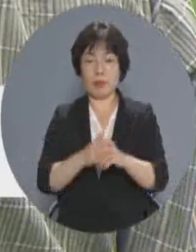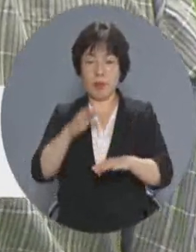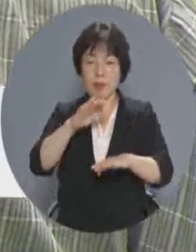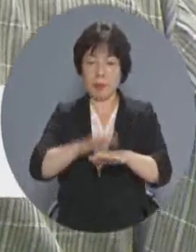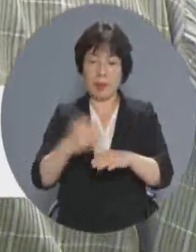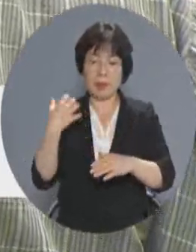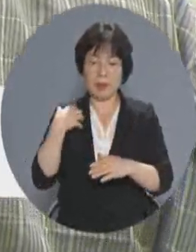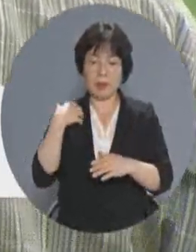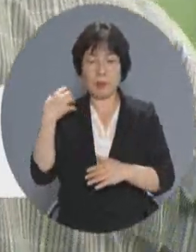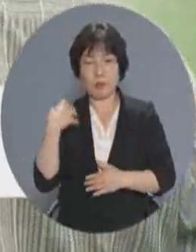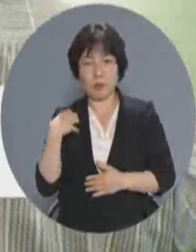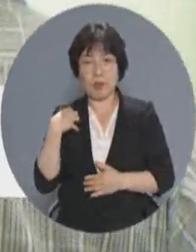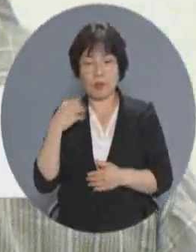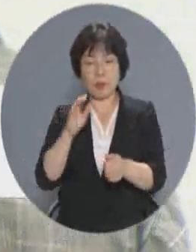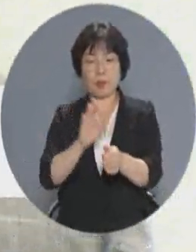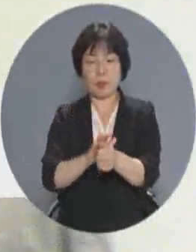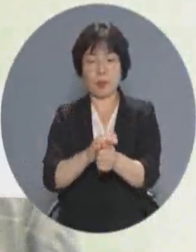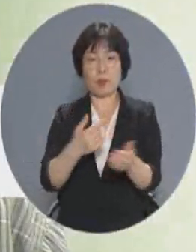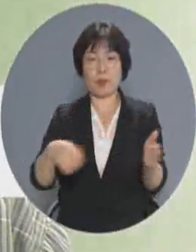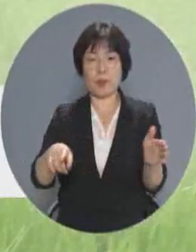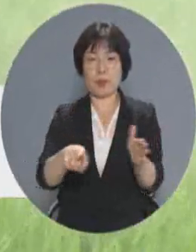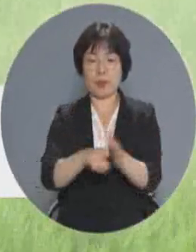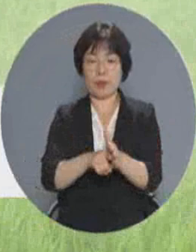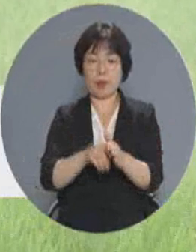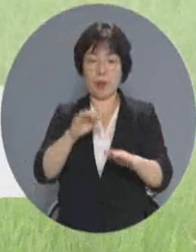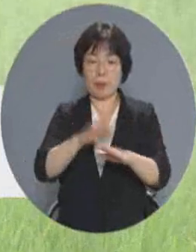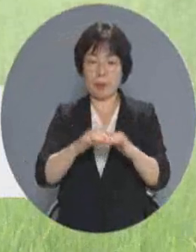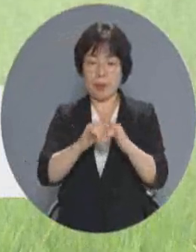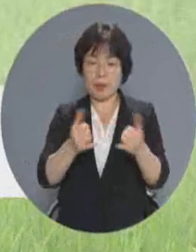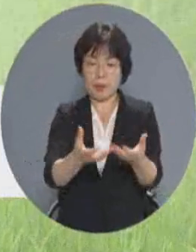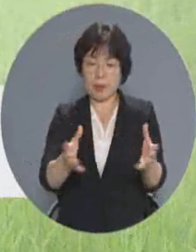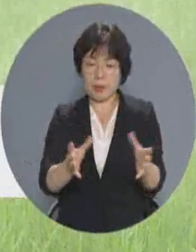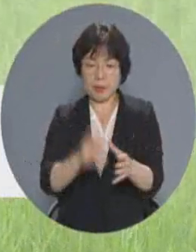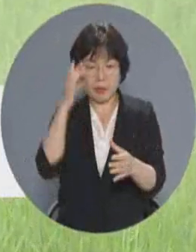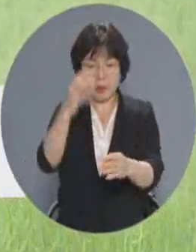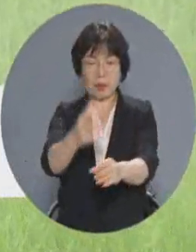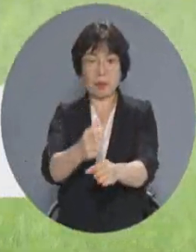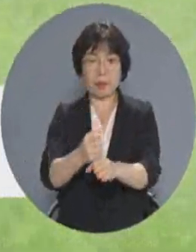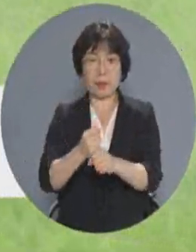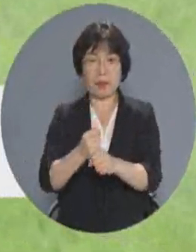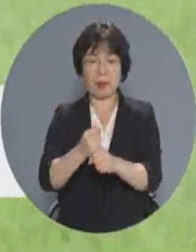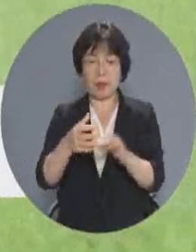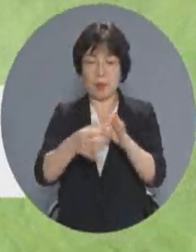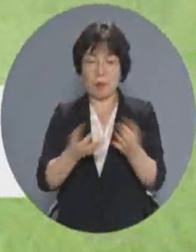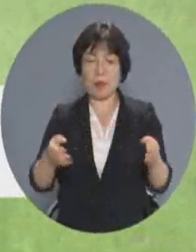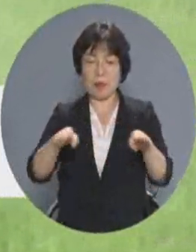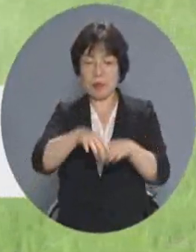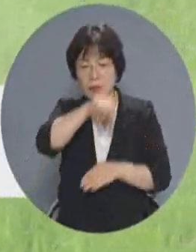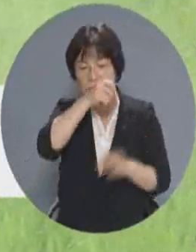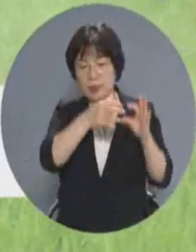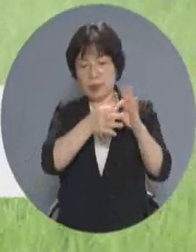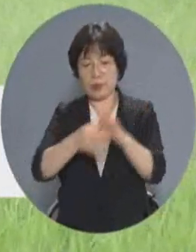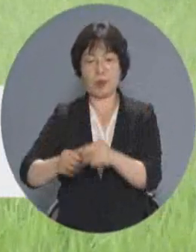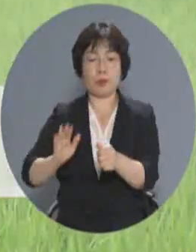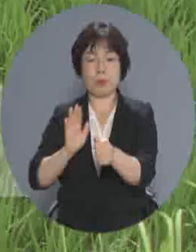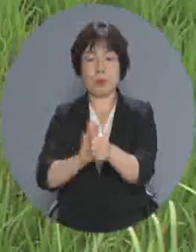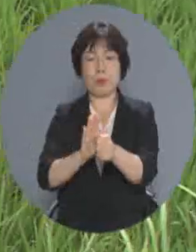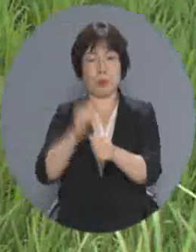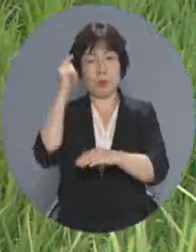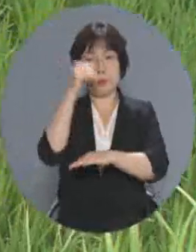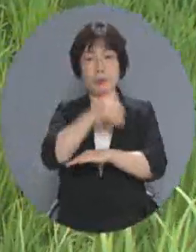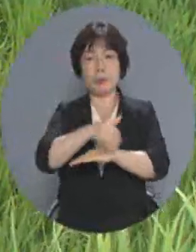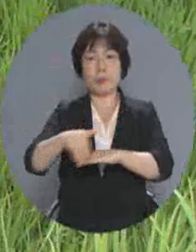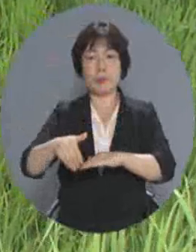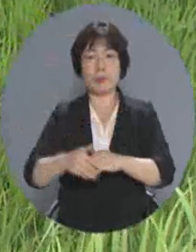농가들의 부담이 가중되는 상황을 고려해 농민 농업단체의 의견을 수렴한 뒤 관련 예산을 지속적으로 지원할